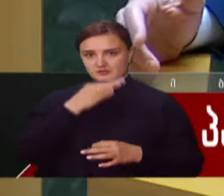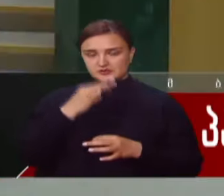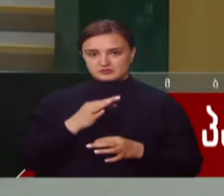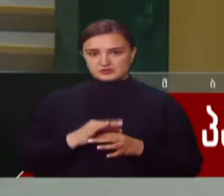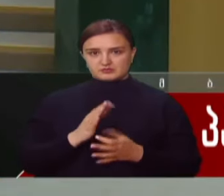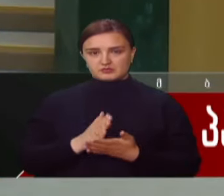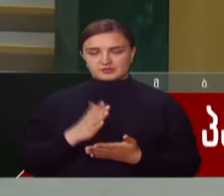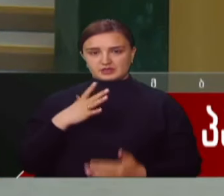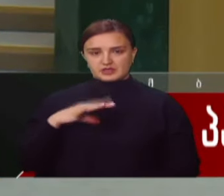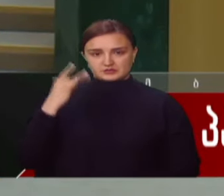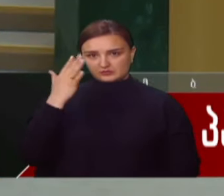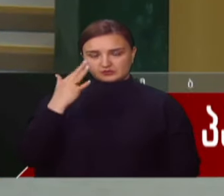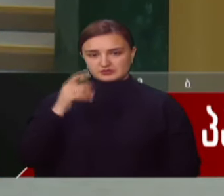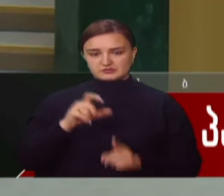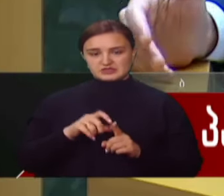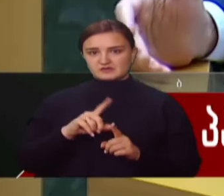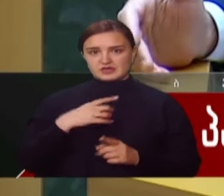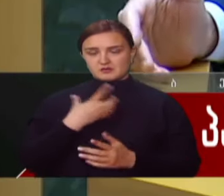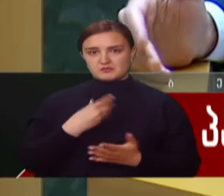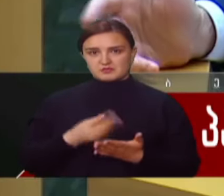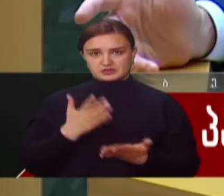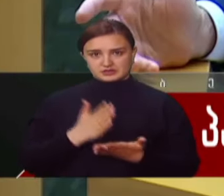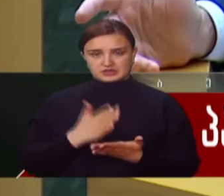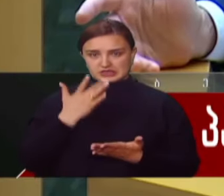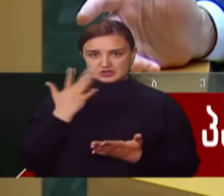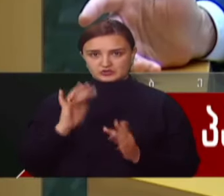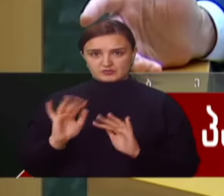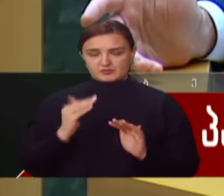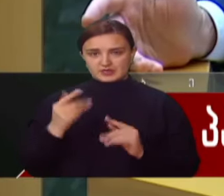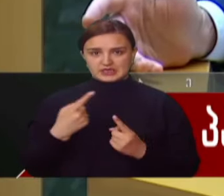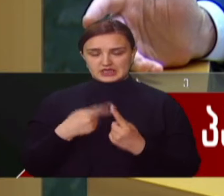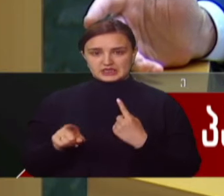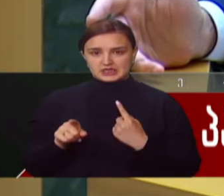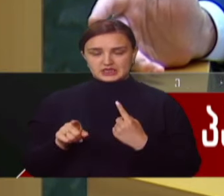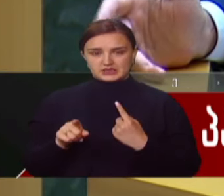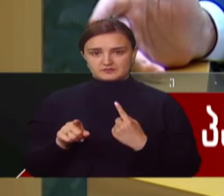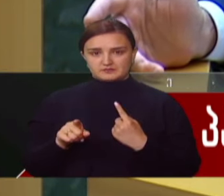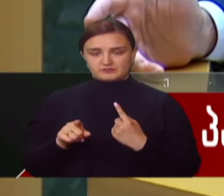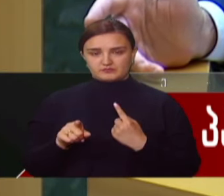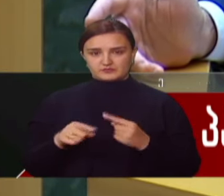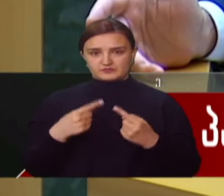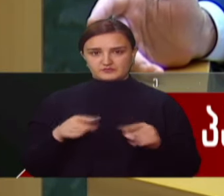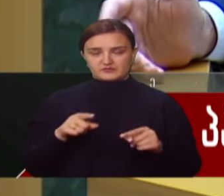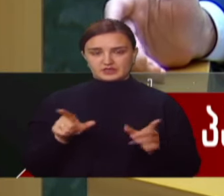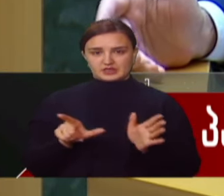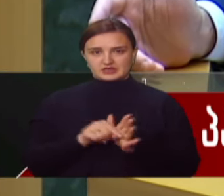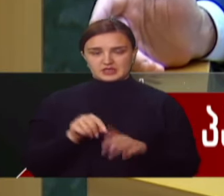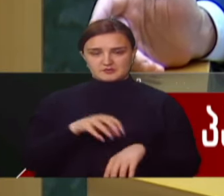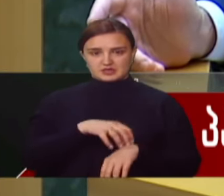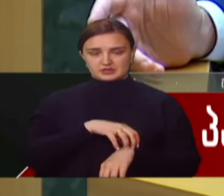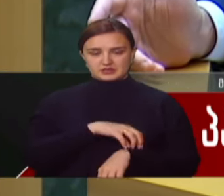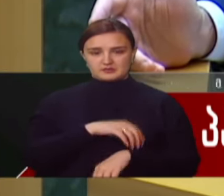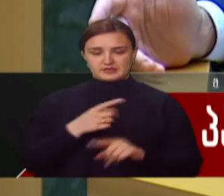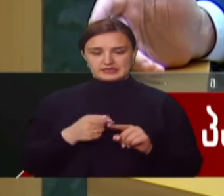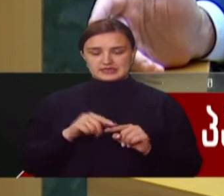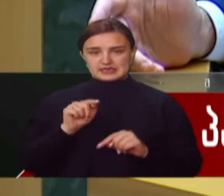პასუხისგებლობა. ქართული ოცნების სიტყვას რა ფასი აქვს ამბობს ნაციონალური მოძრაობა და მათი რადიკალი სხვა თანაპარტიელები.